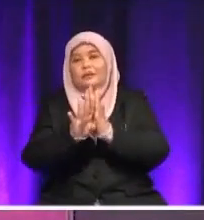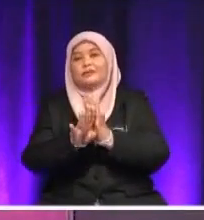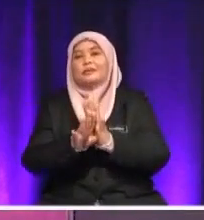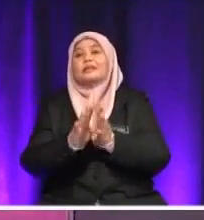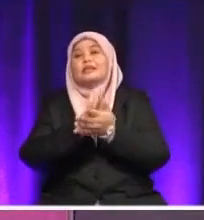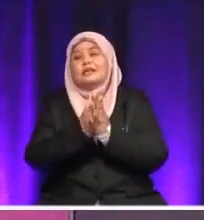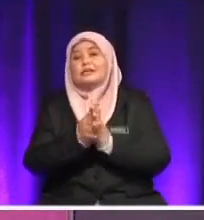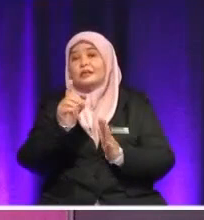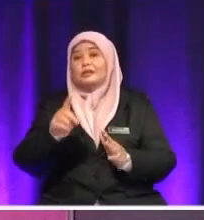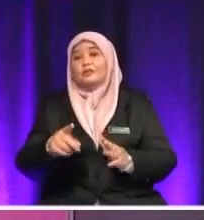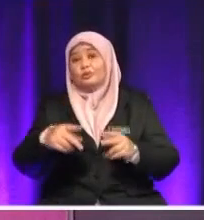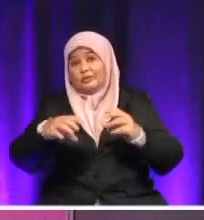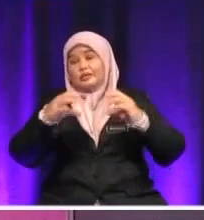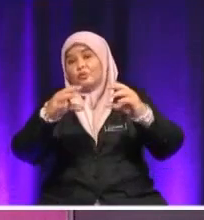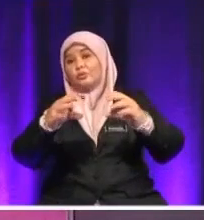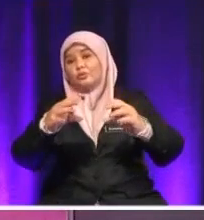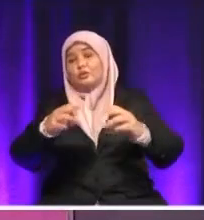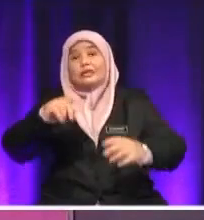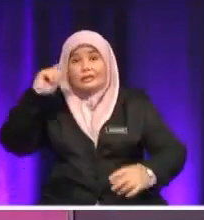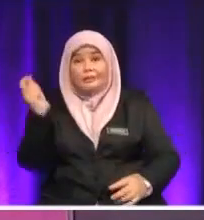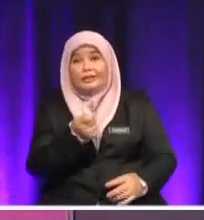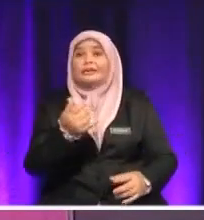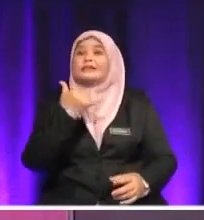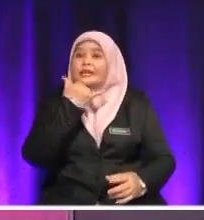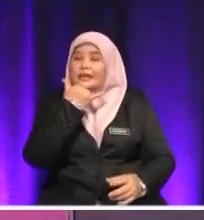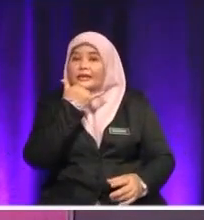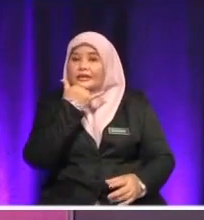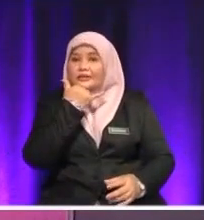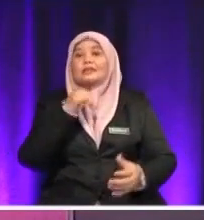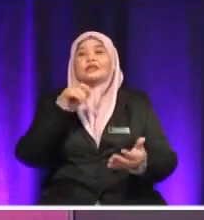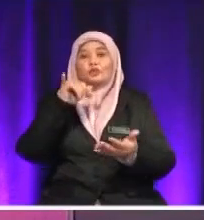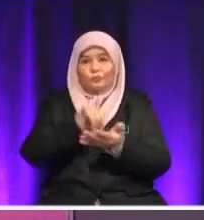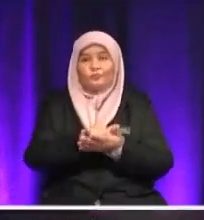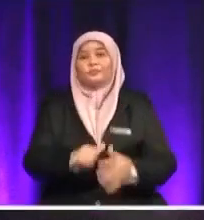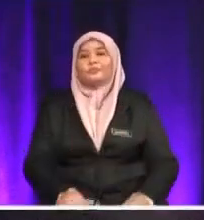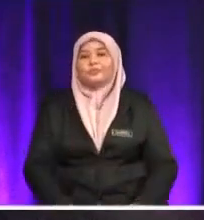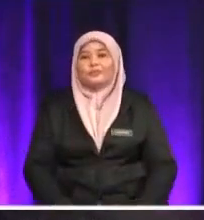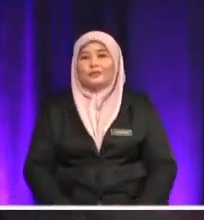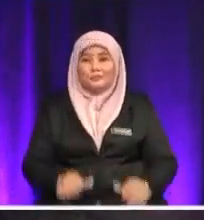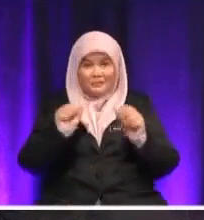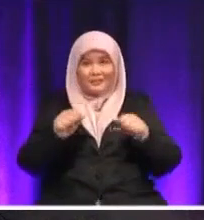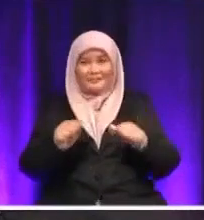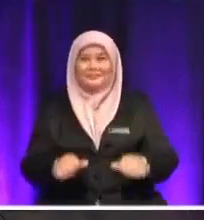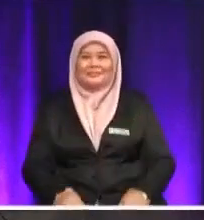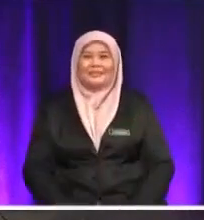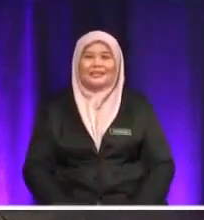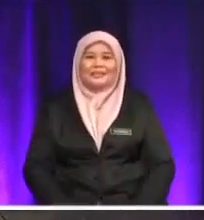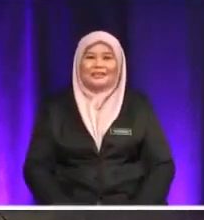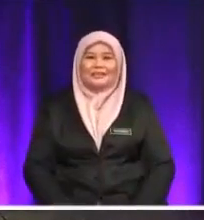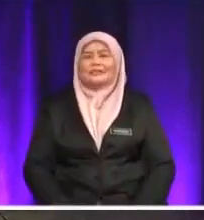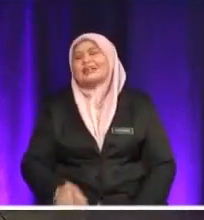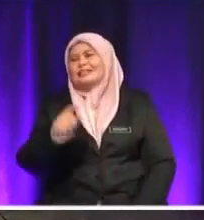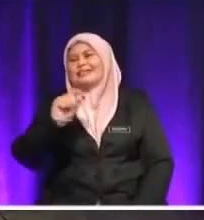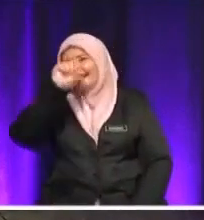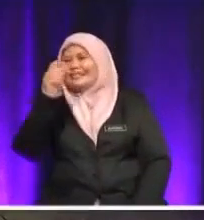satu prosedur keterangan untuk mensabitkan kesalahan tersebut. Boleh, Hakim? Boleh, Ustaz. Boleh tak saya tanya sikit